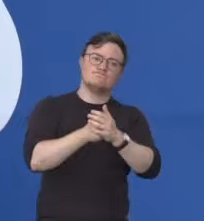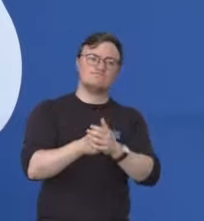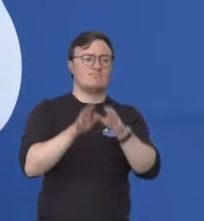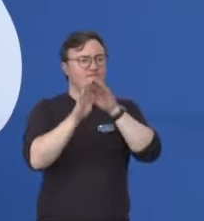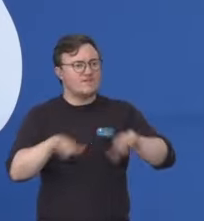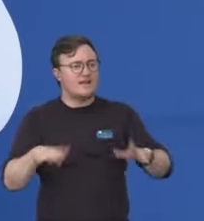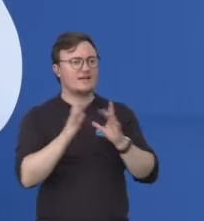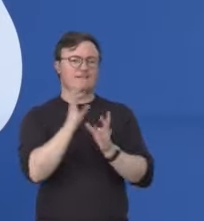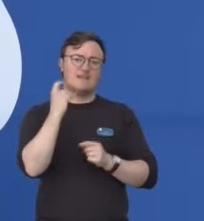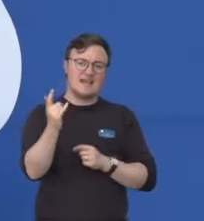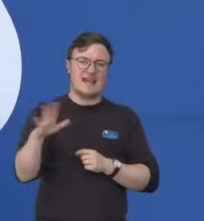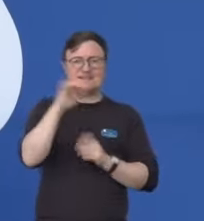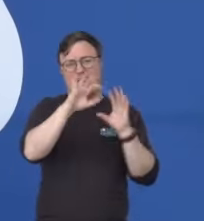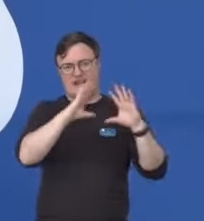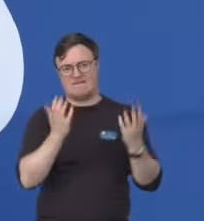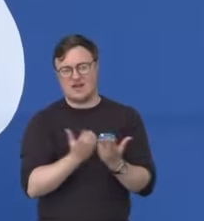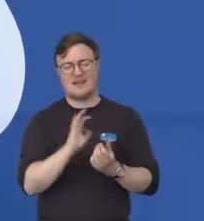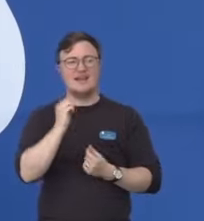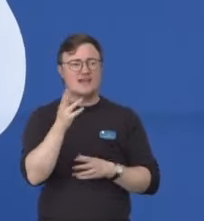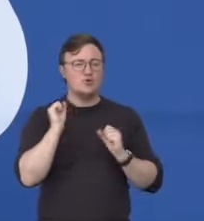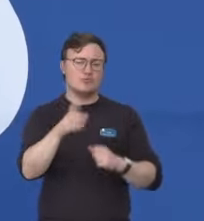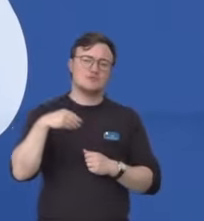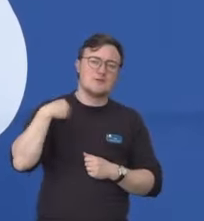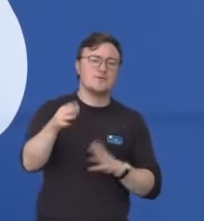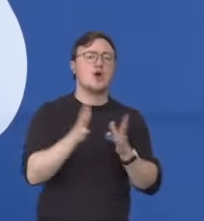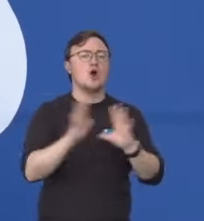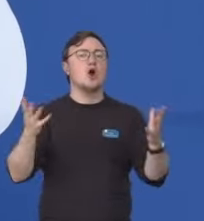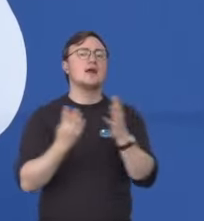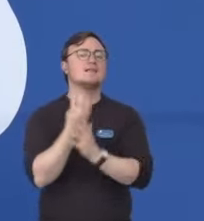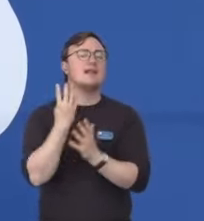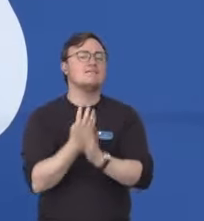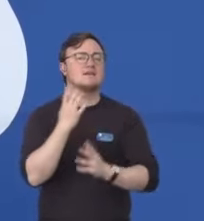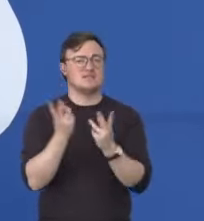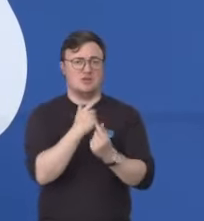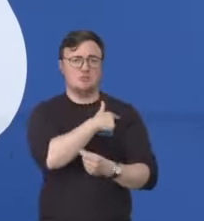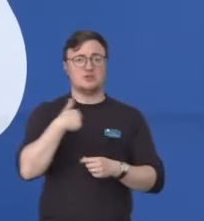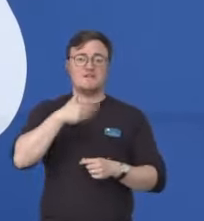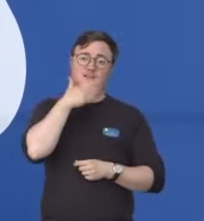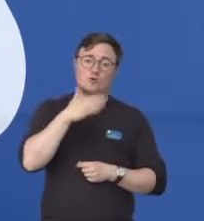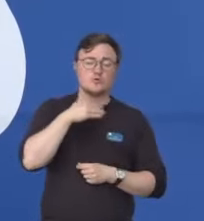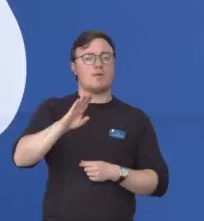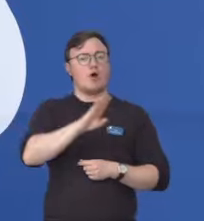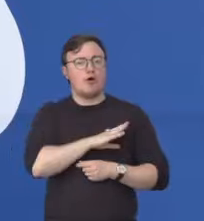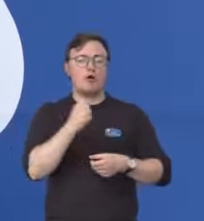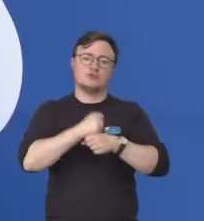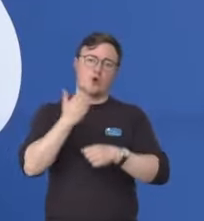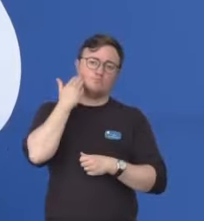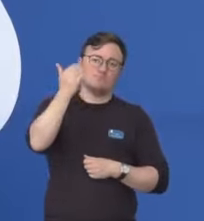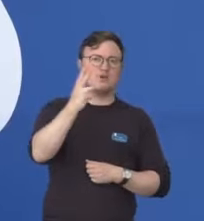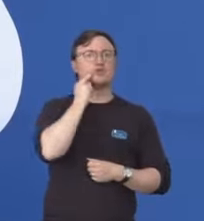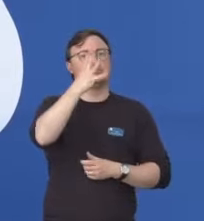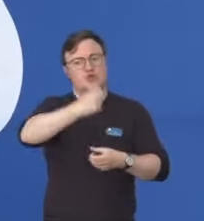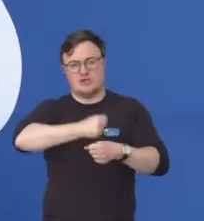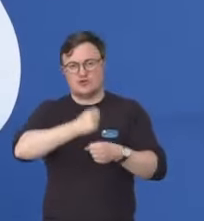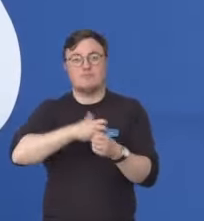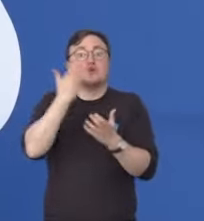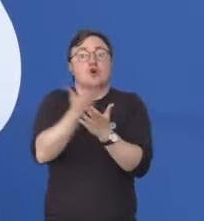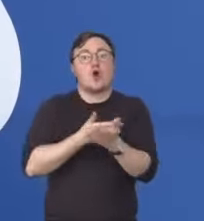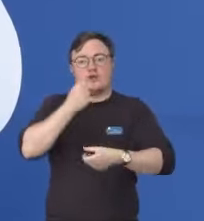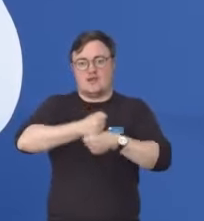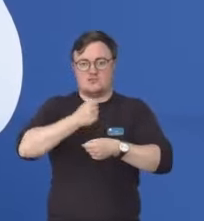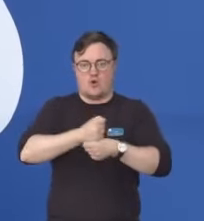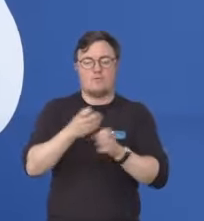Ett EU som lägger fokus på ökad tillväxt så att vi unga har jobb att gå till, nya jobb, gröna jobb som också leder till gröna